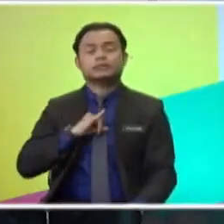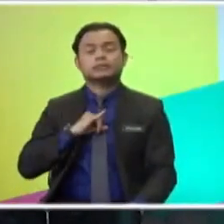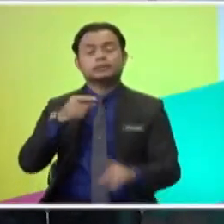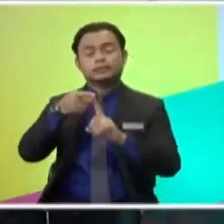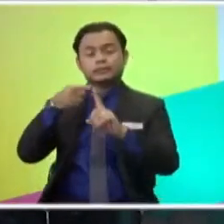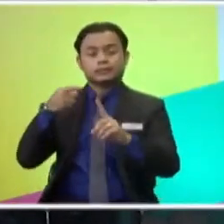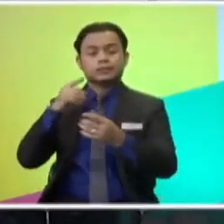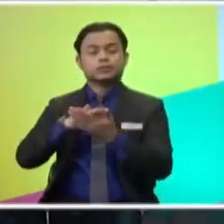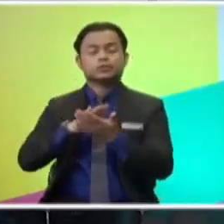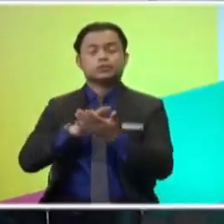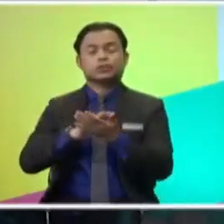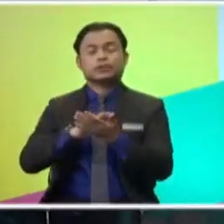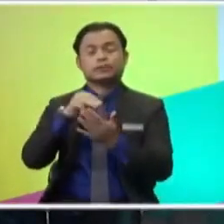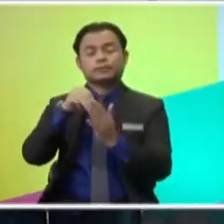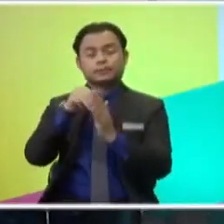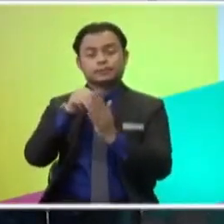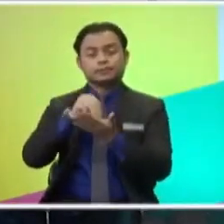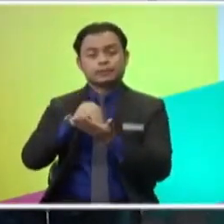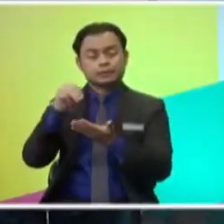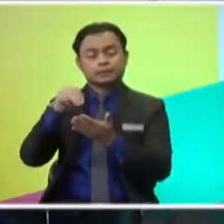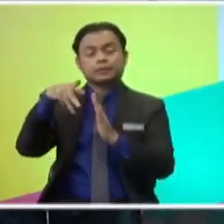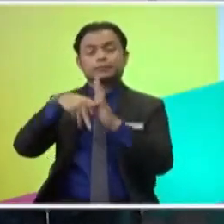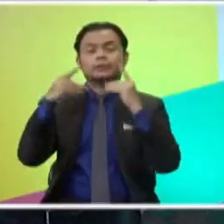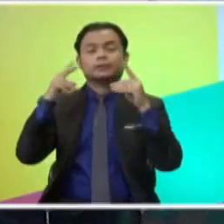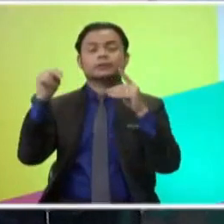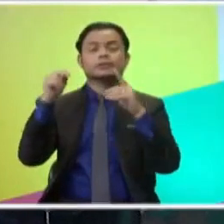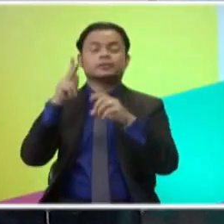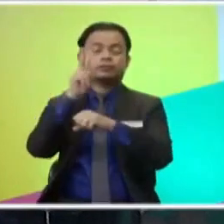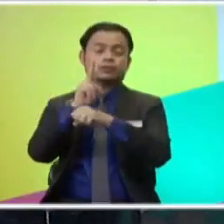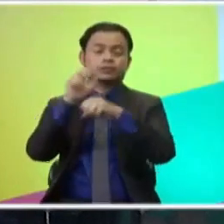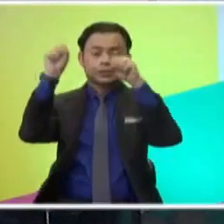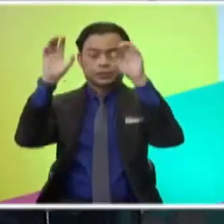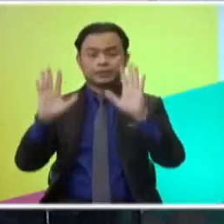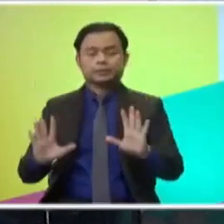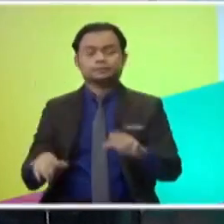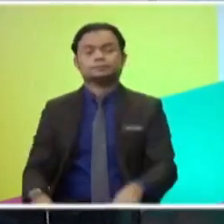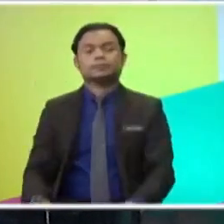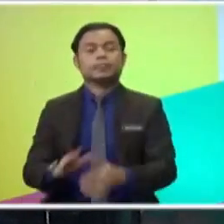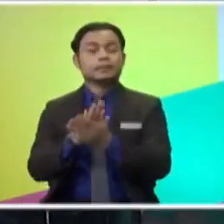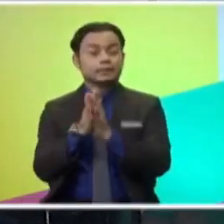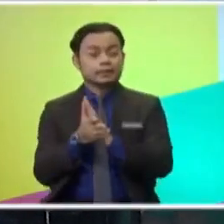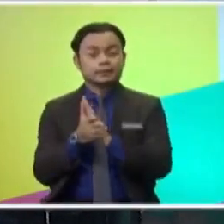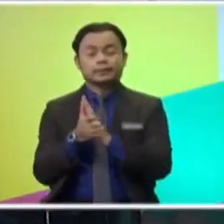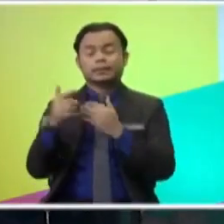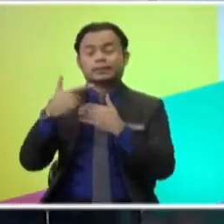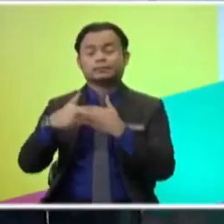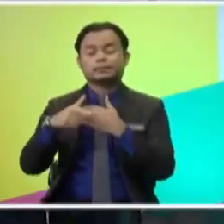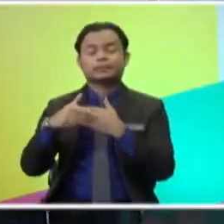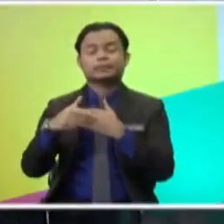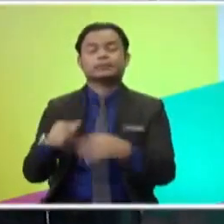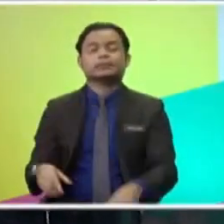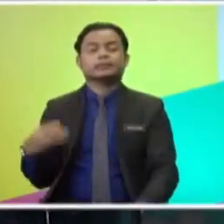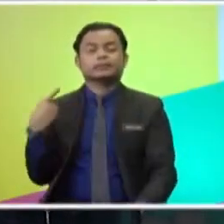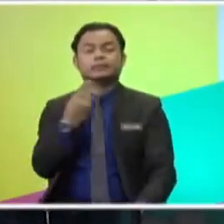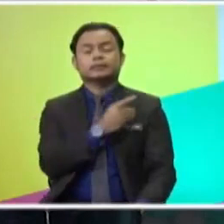Vokasional Shah Alam Selangor. Jadi saya kira selepas ini kita akan bersama-sama belajar mata pelajaran